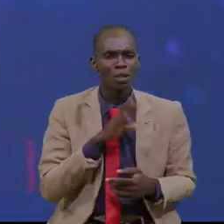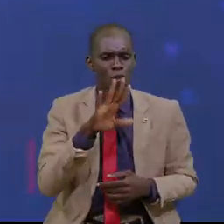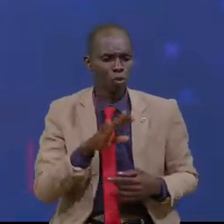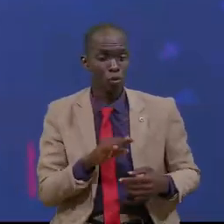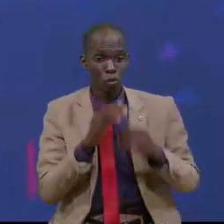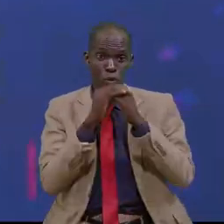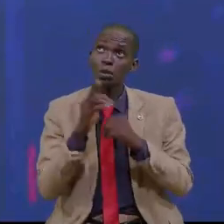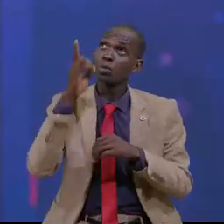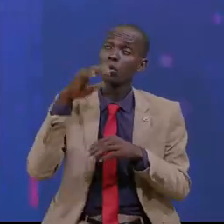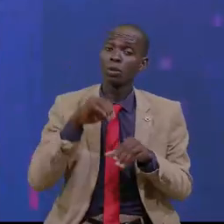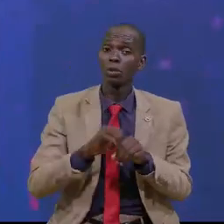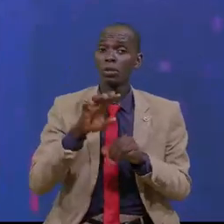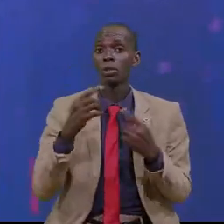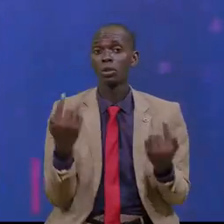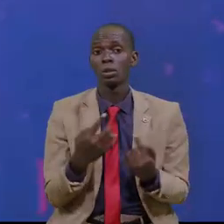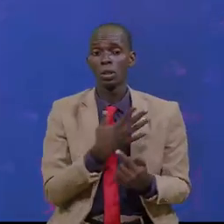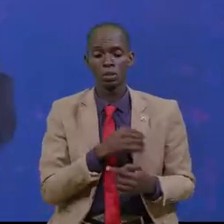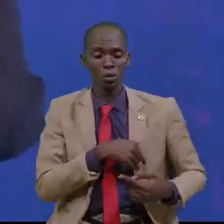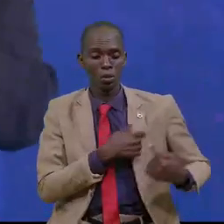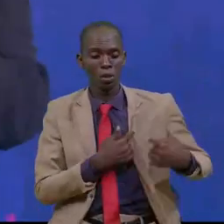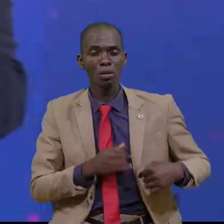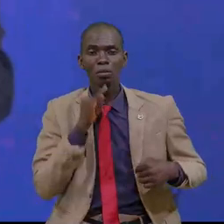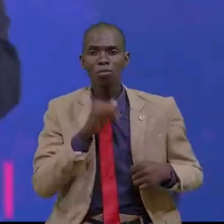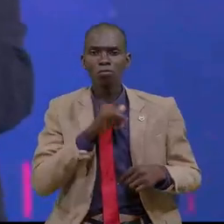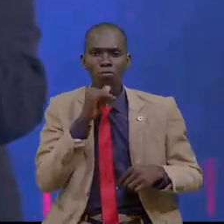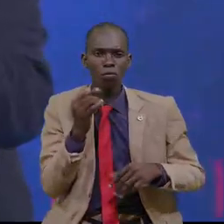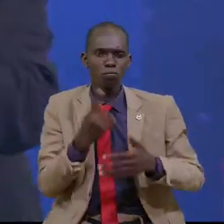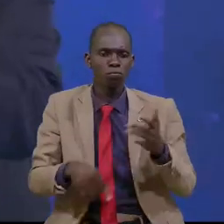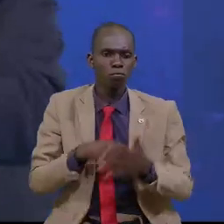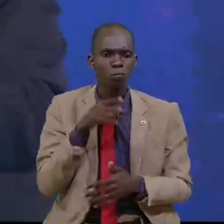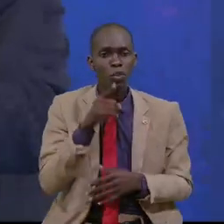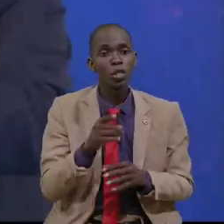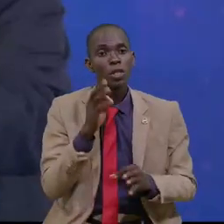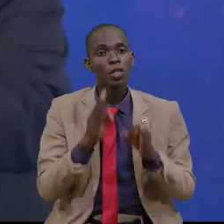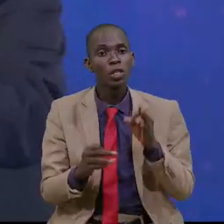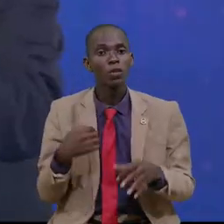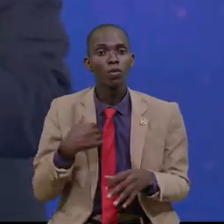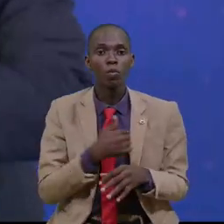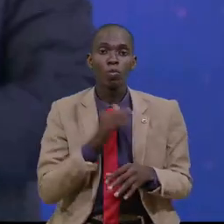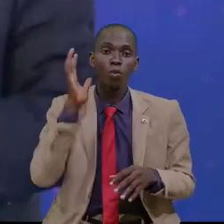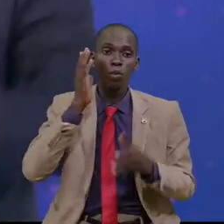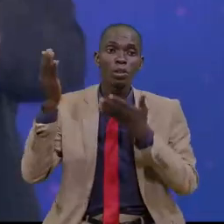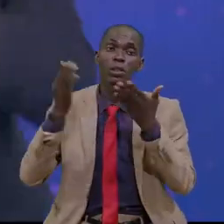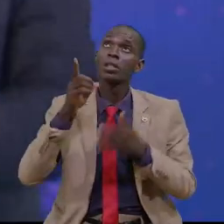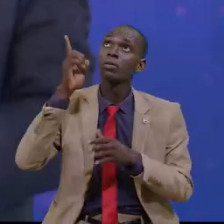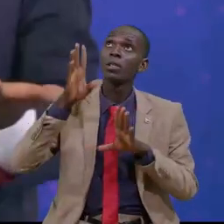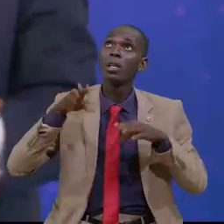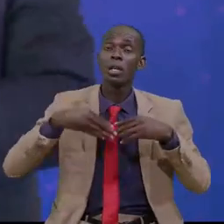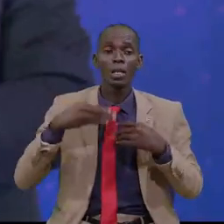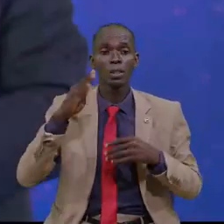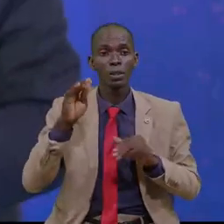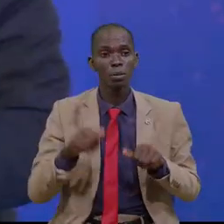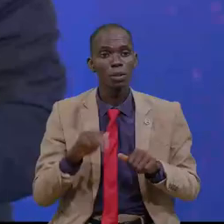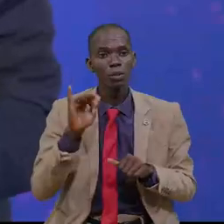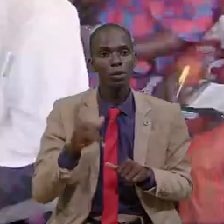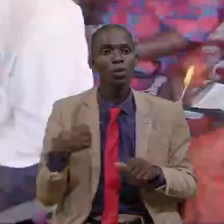conscience n'est même pas dérangée si nous voulons le servir de façon acceptable. Nous venons avec piété,